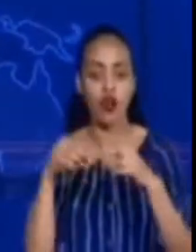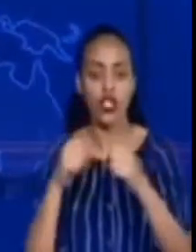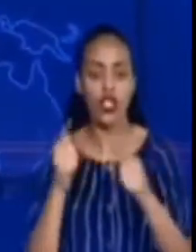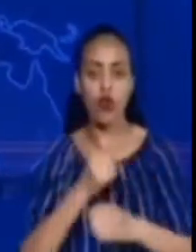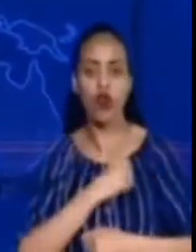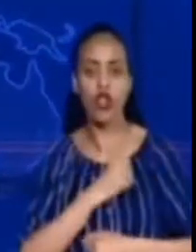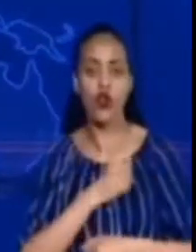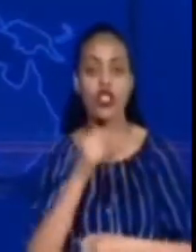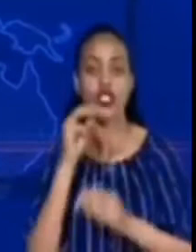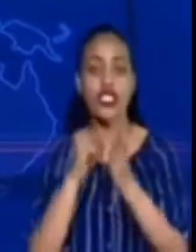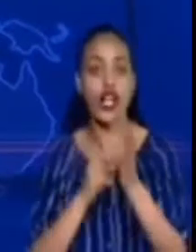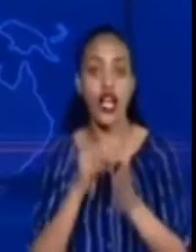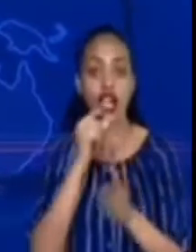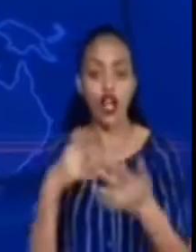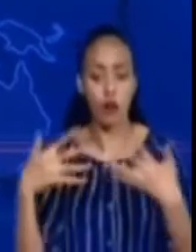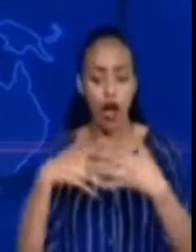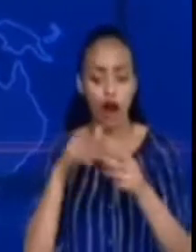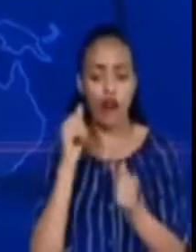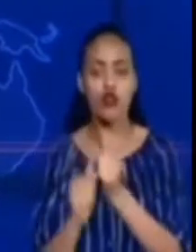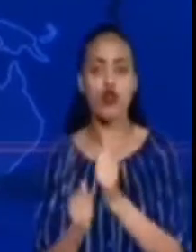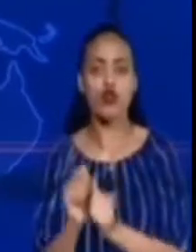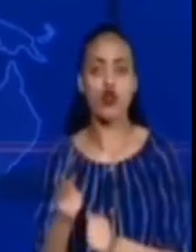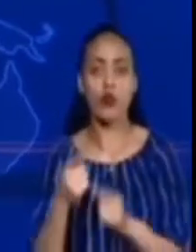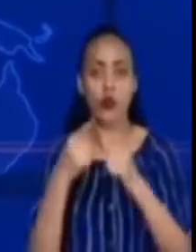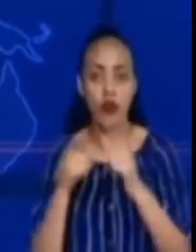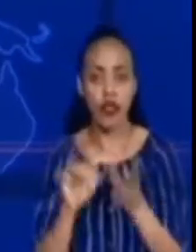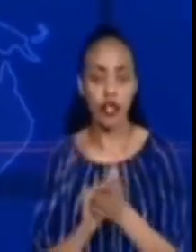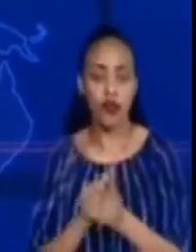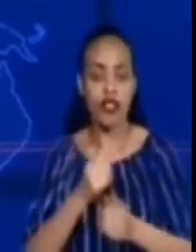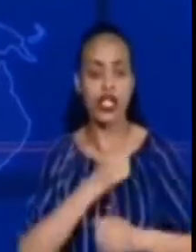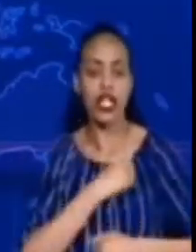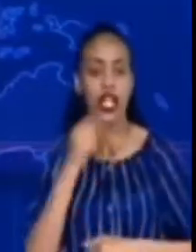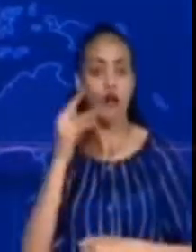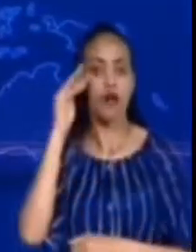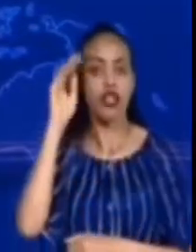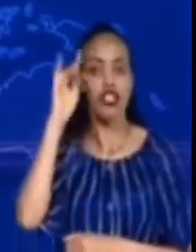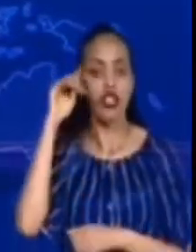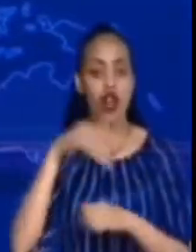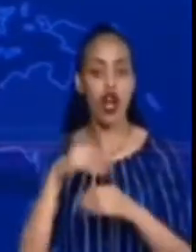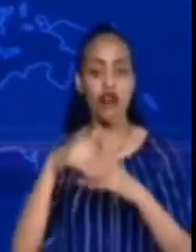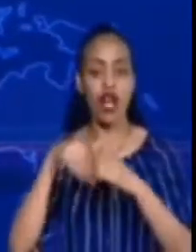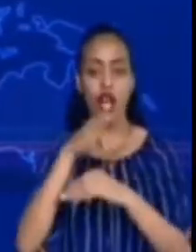አትሆንም የኢትዮጵያን ታሪክ ምስረታ ላንተ አሳልፈን